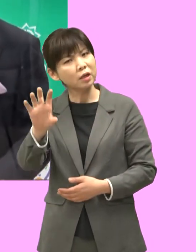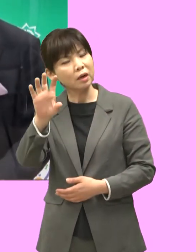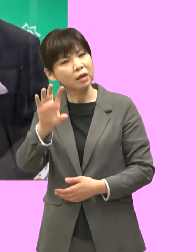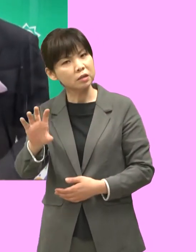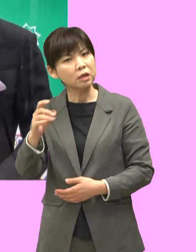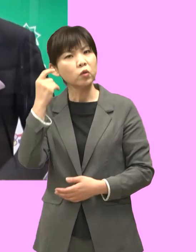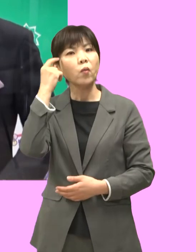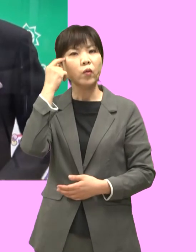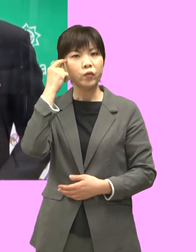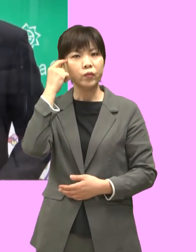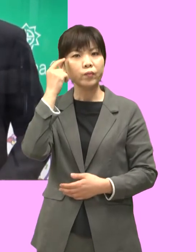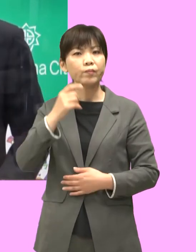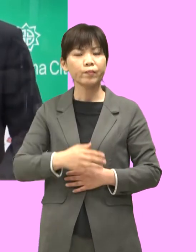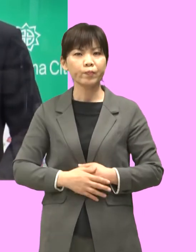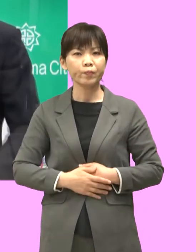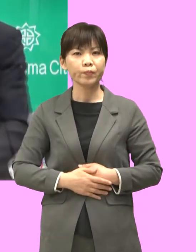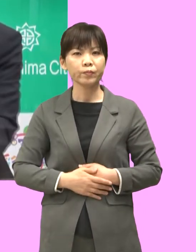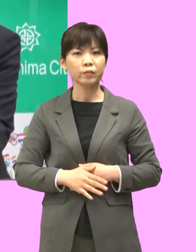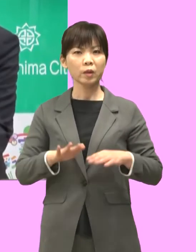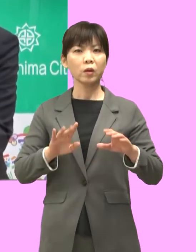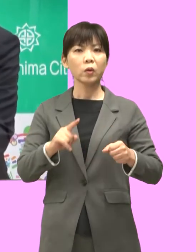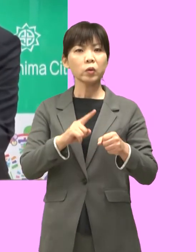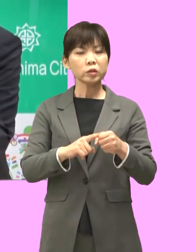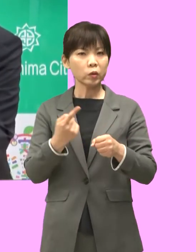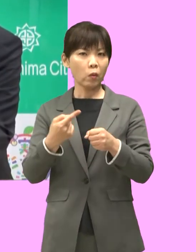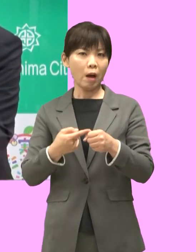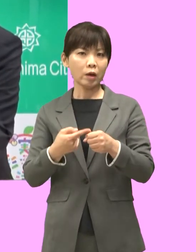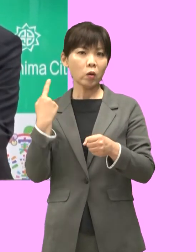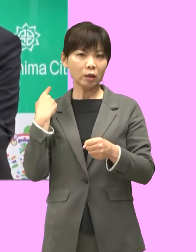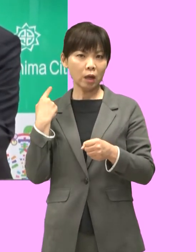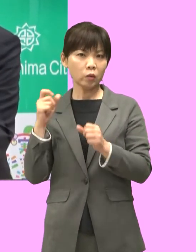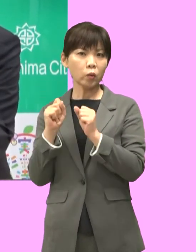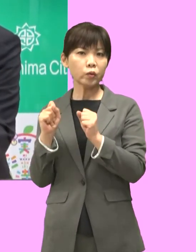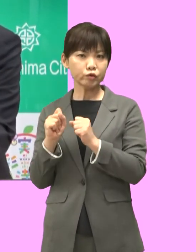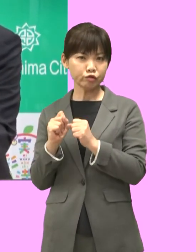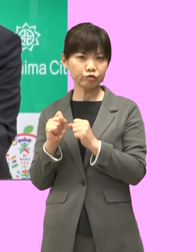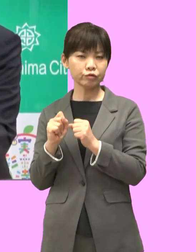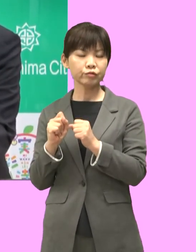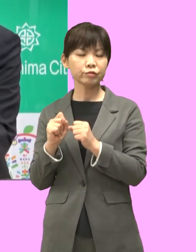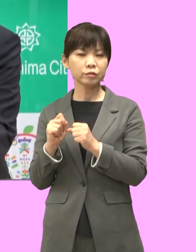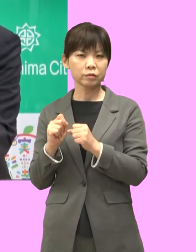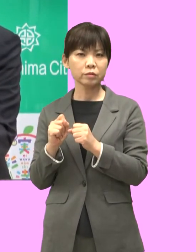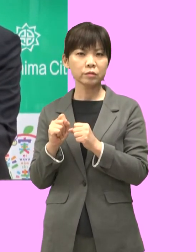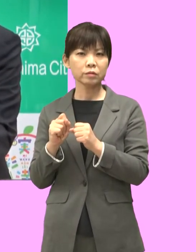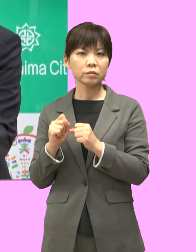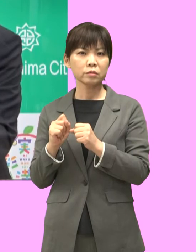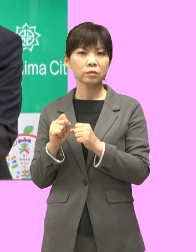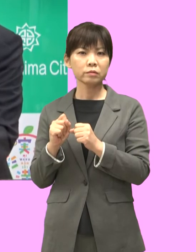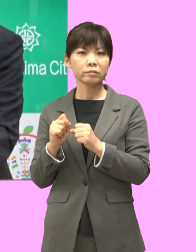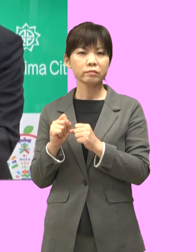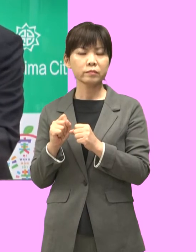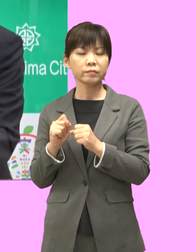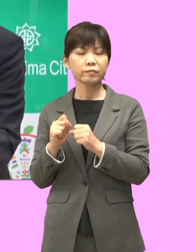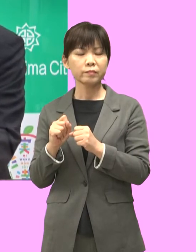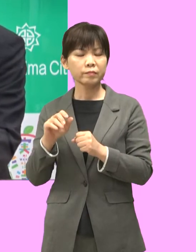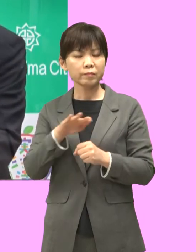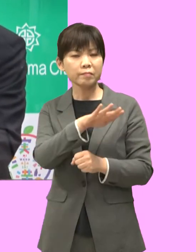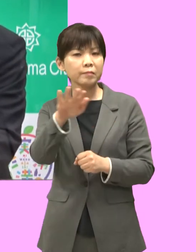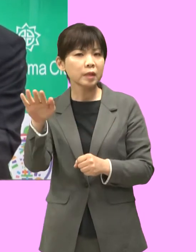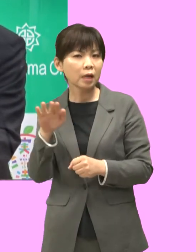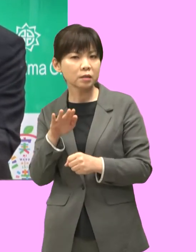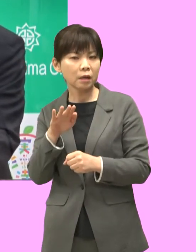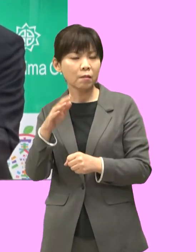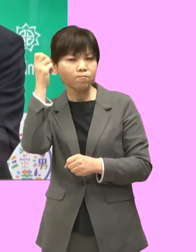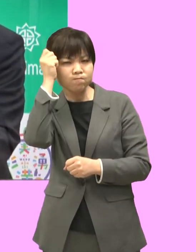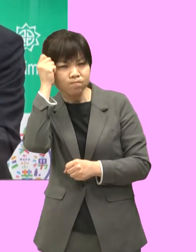なんですね。で、まあ、今年は去年のというかこの昨冬の、皆さん教訓があるかと思